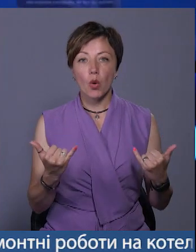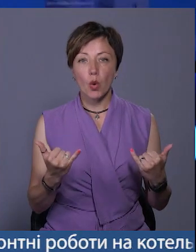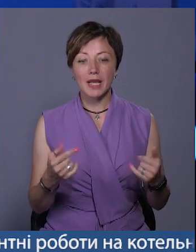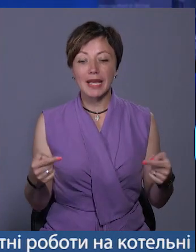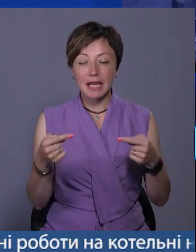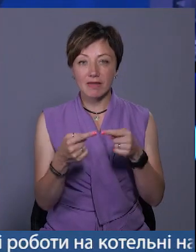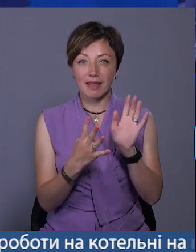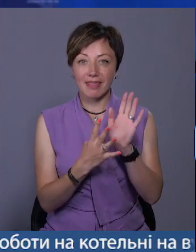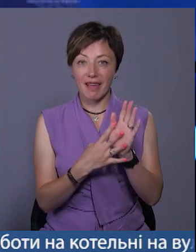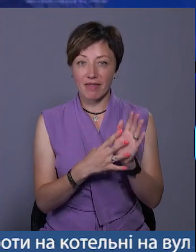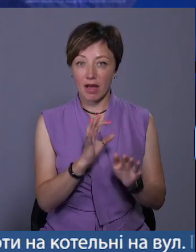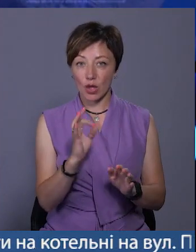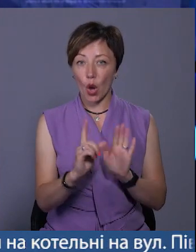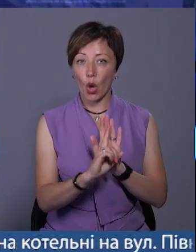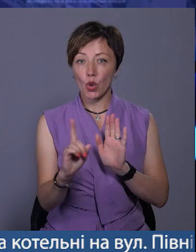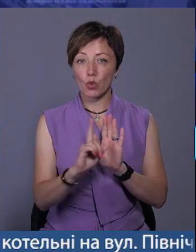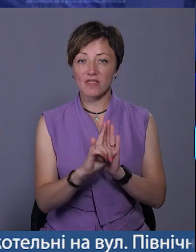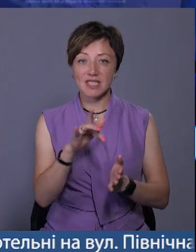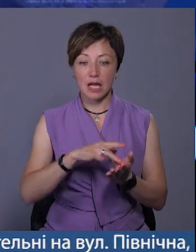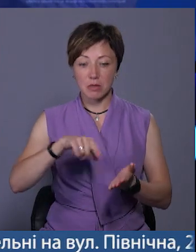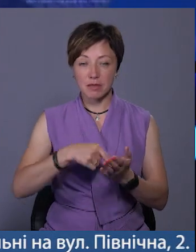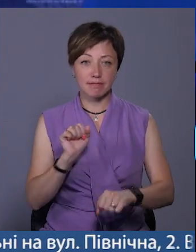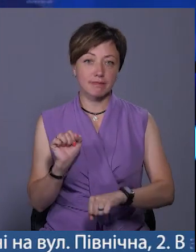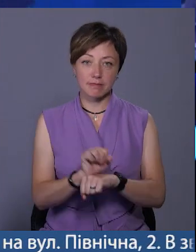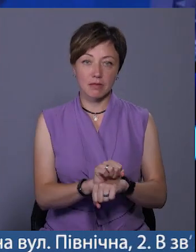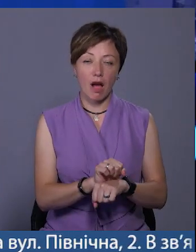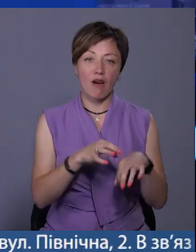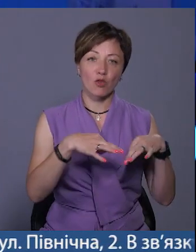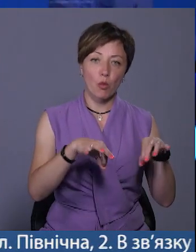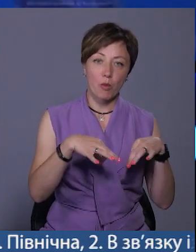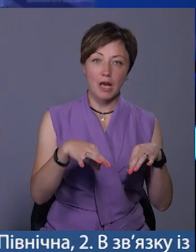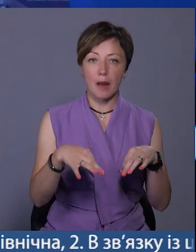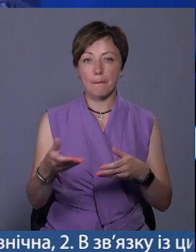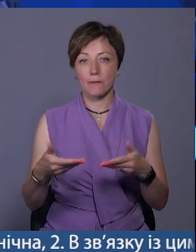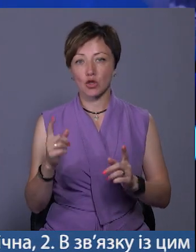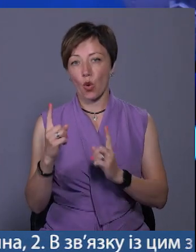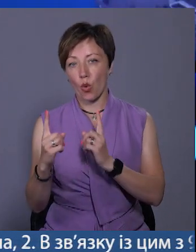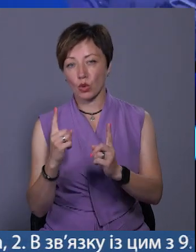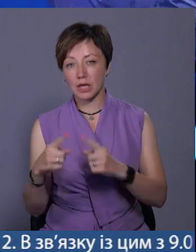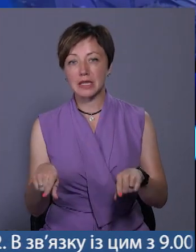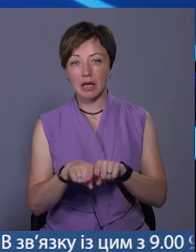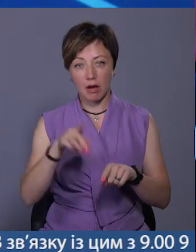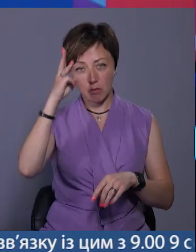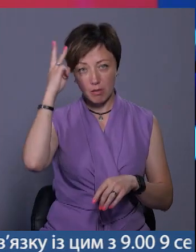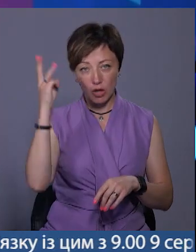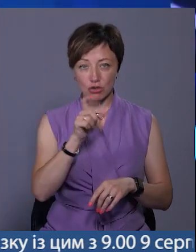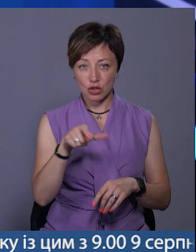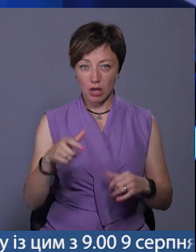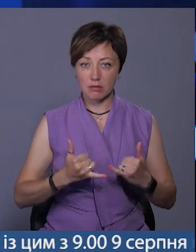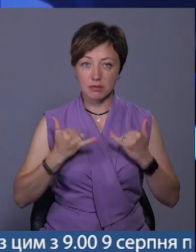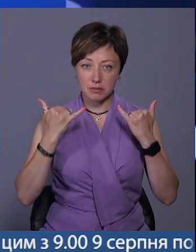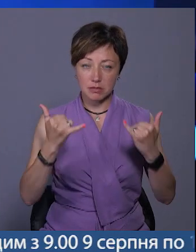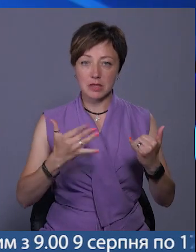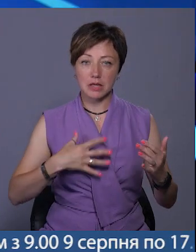о 9:00 рух у центрі міста завмер. Зупинилися і автомобілі, і пішоходи. Так хмельничани віддали шану